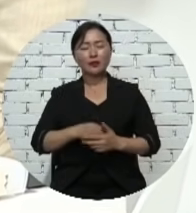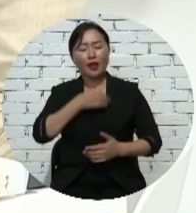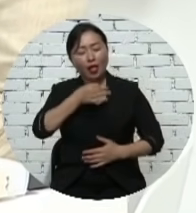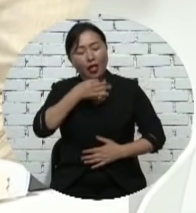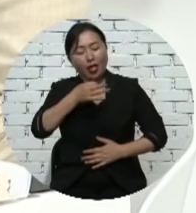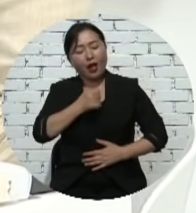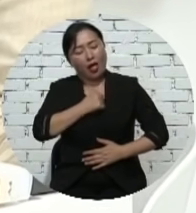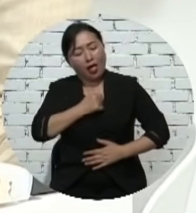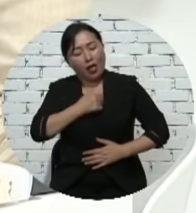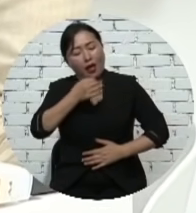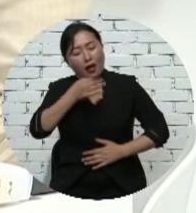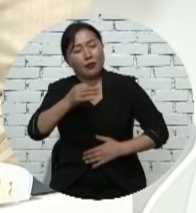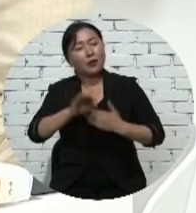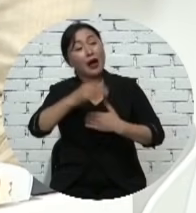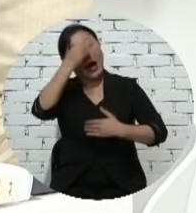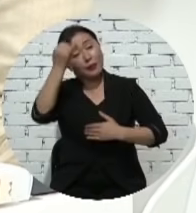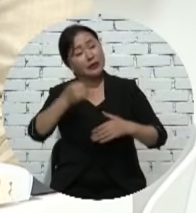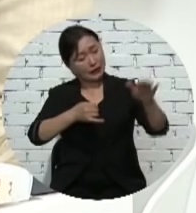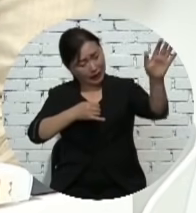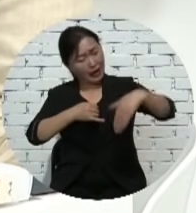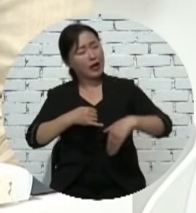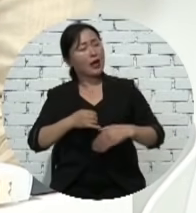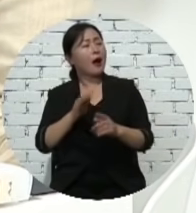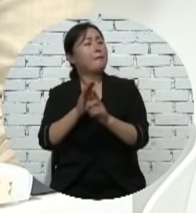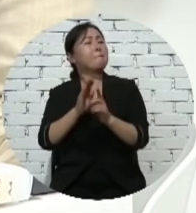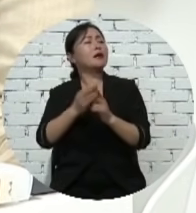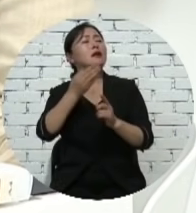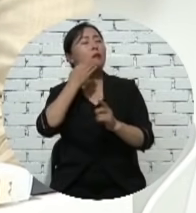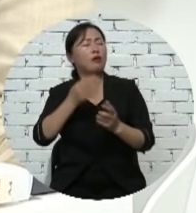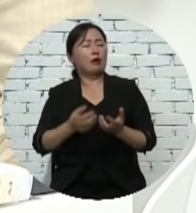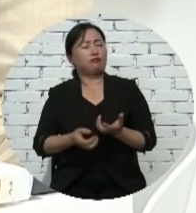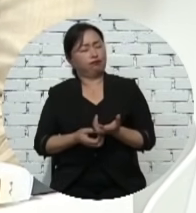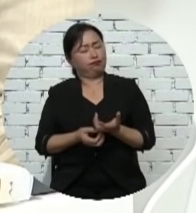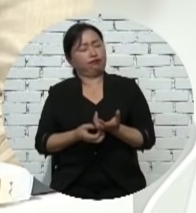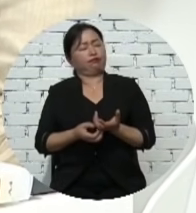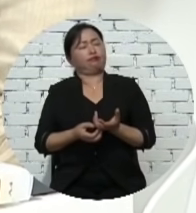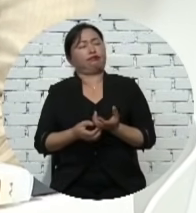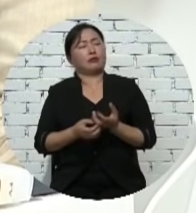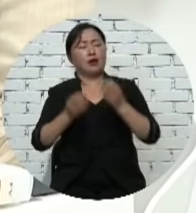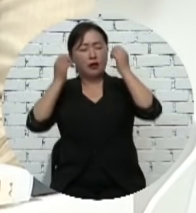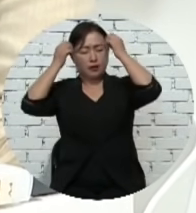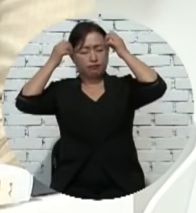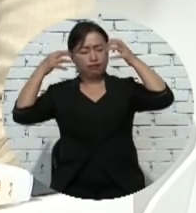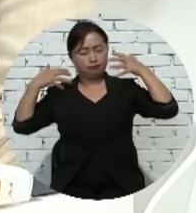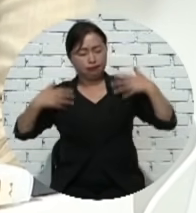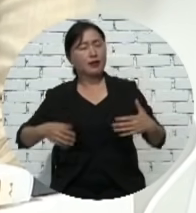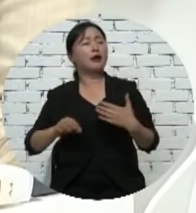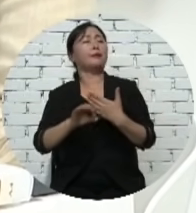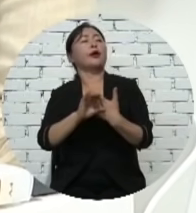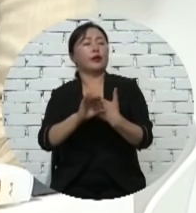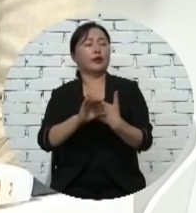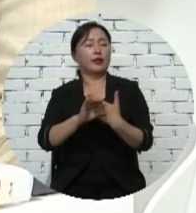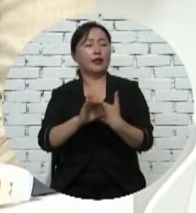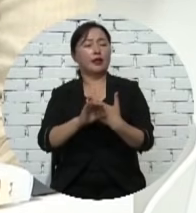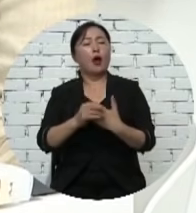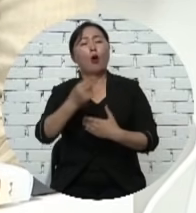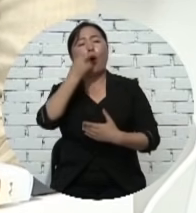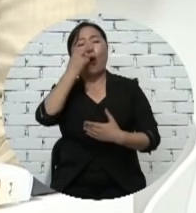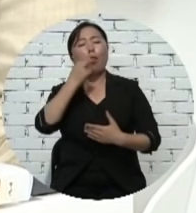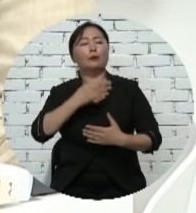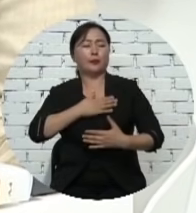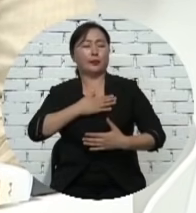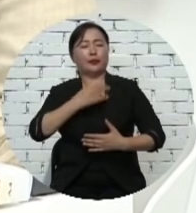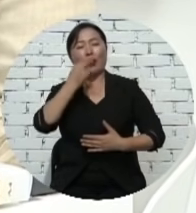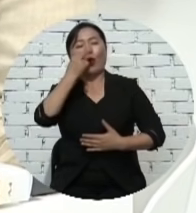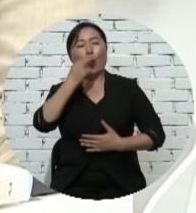걸리고 그러면 할머니들이 야 그 저 마늘 먹고 열 내고 저 고추 먹고 열 내라. 어? 그래서 이제 이 호흡기 질환이라는